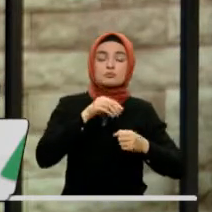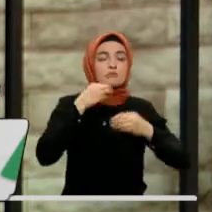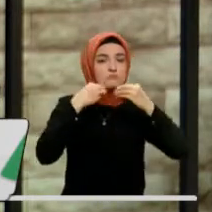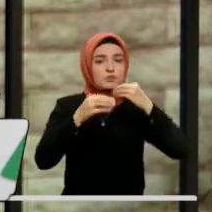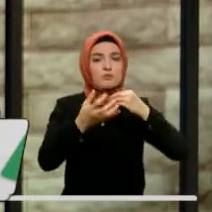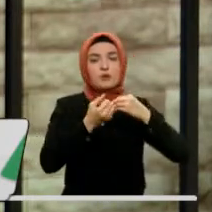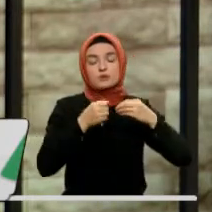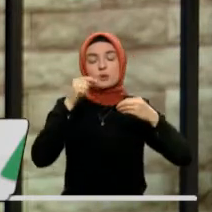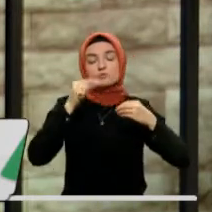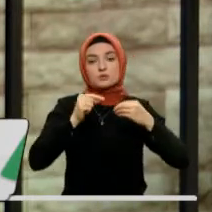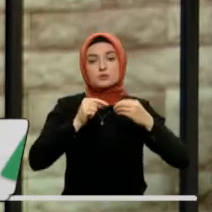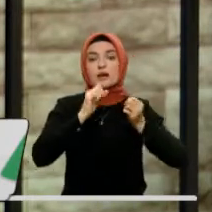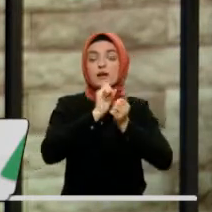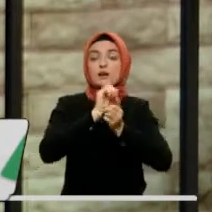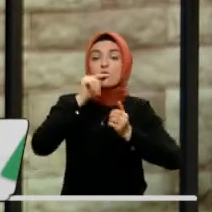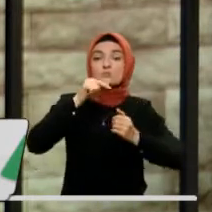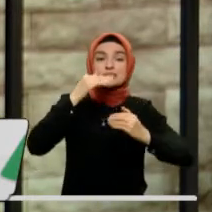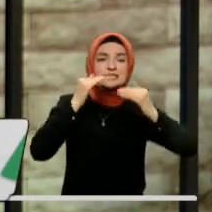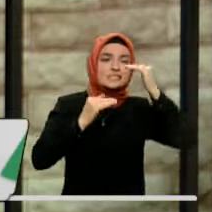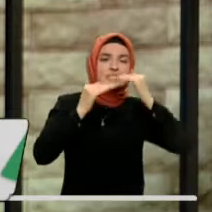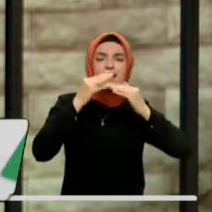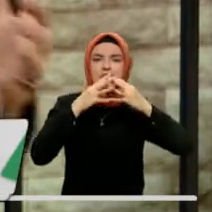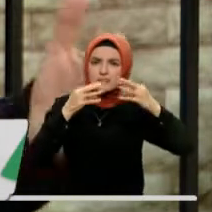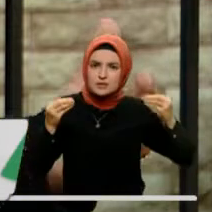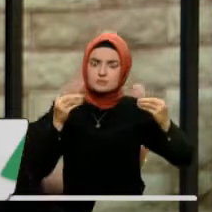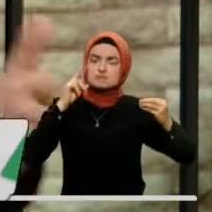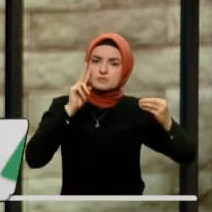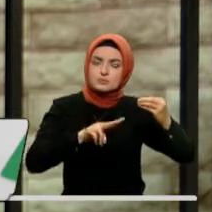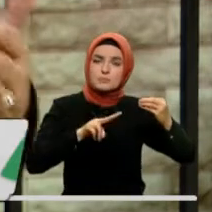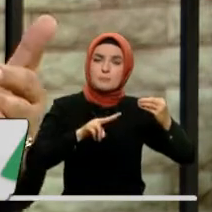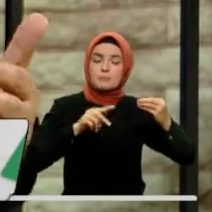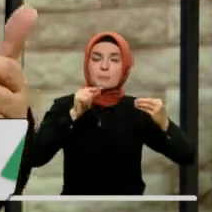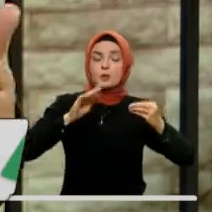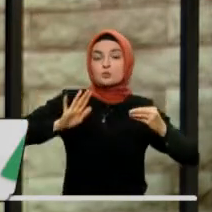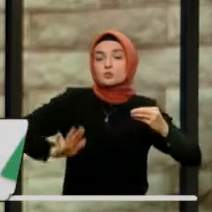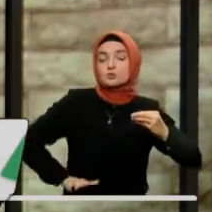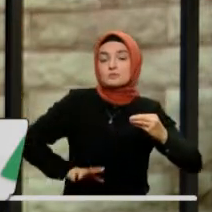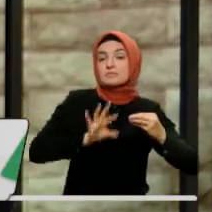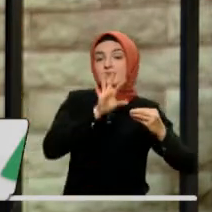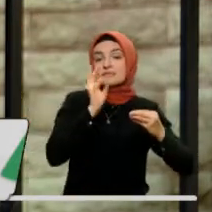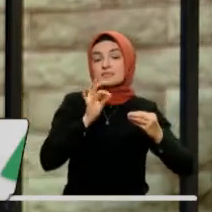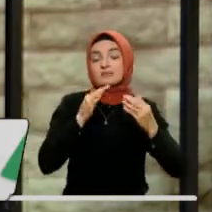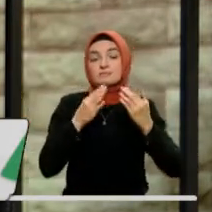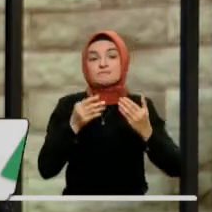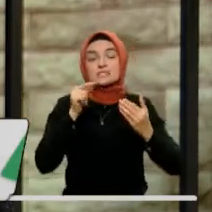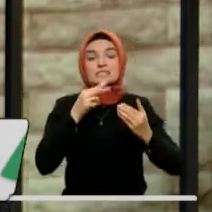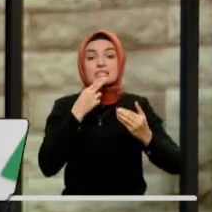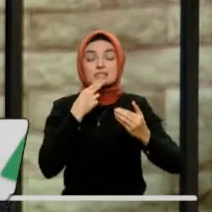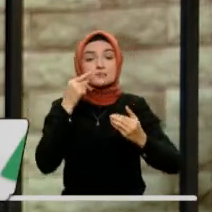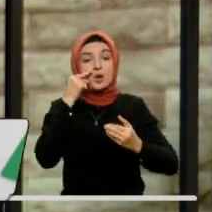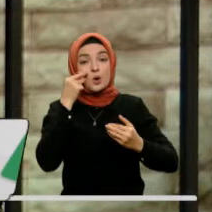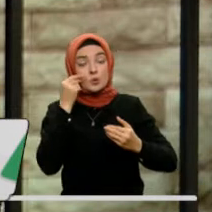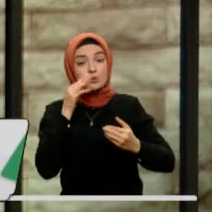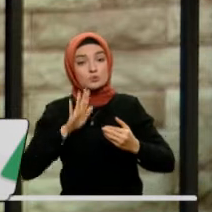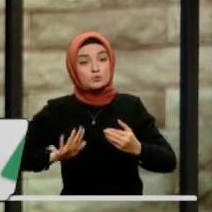Burada aileler o dengeyi kaybettik, gördük, çocuklarımıza seçti. Hı hı. En azından kızımızda ve